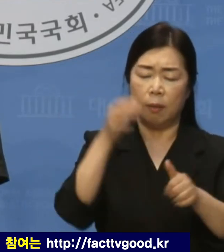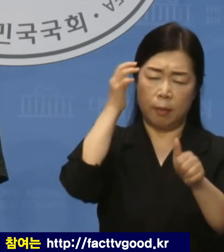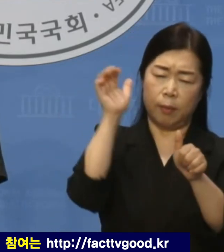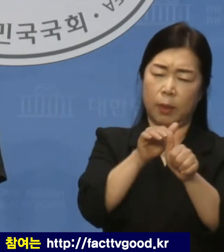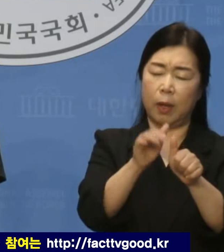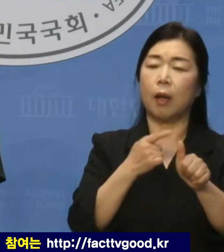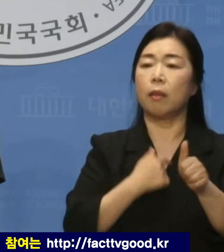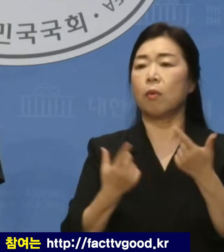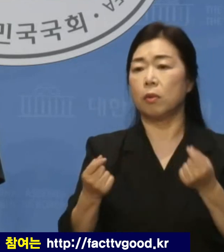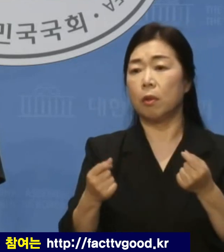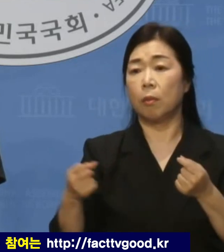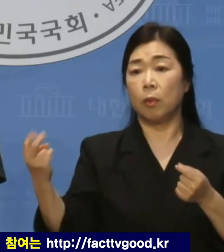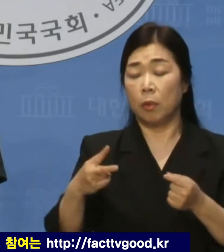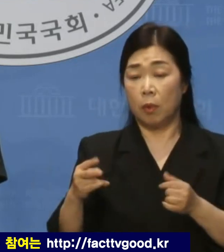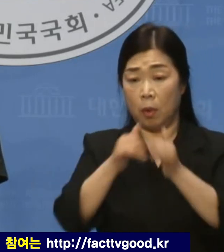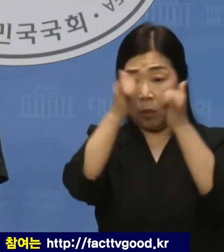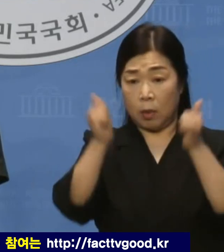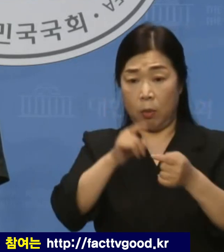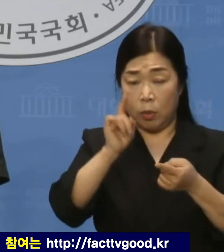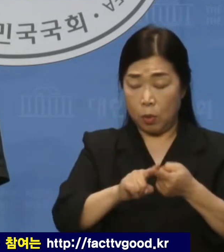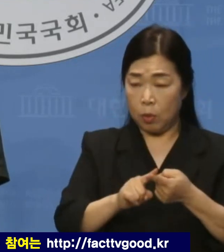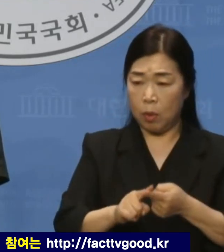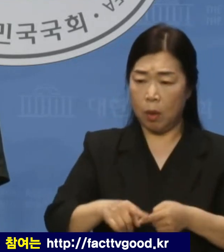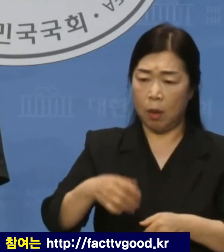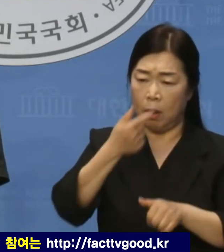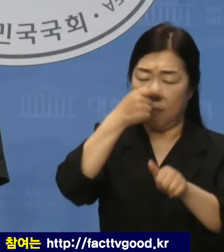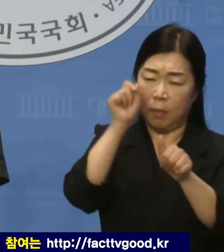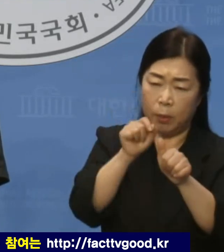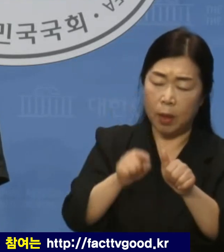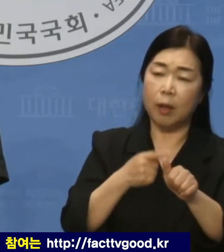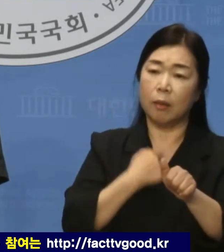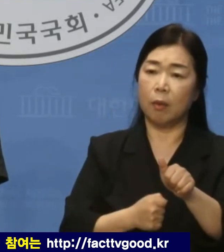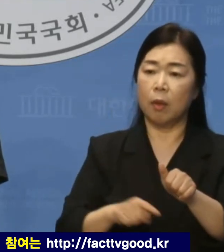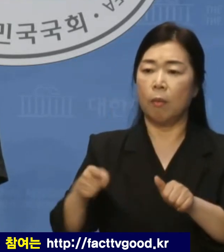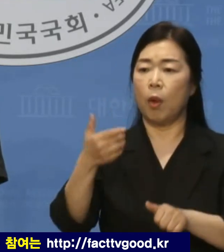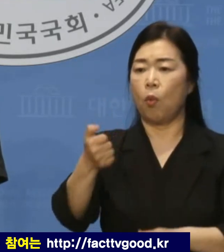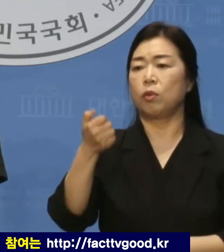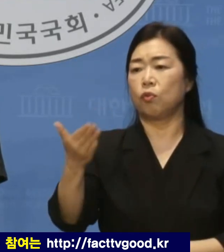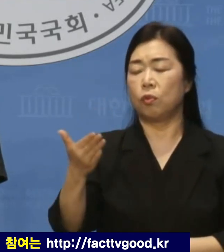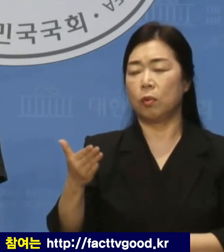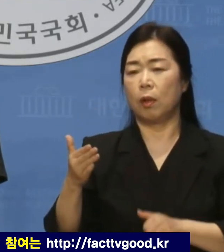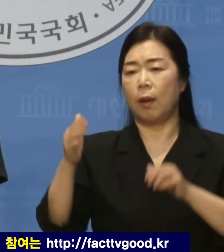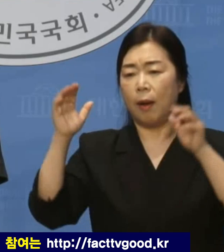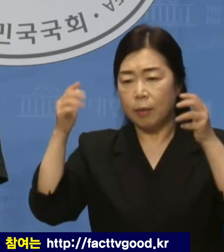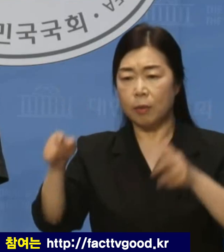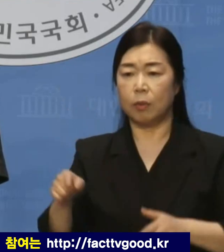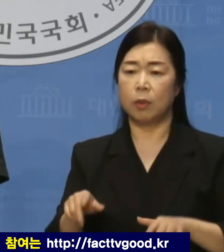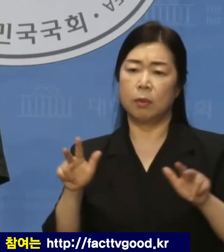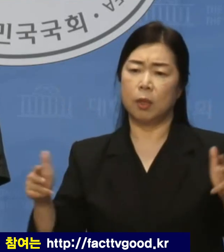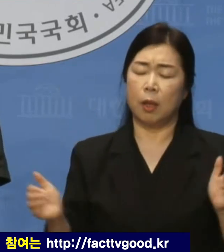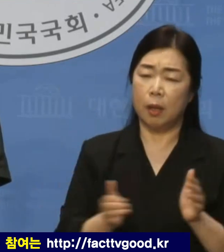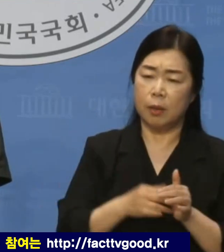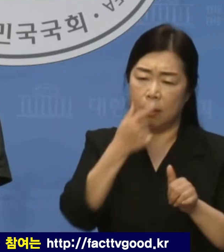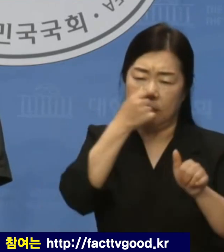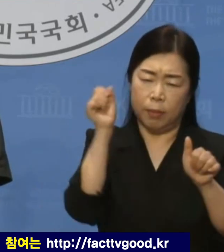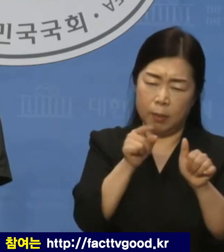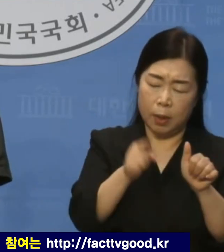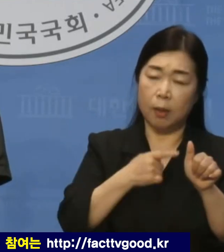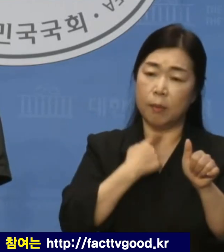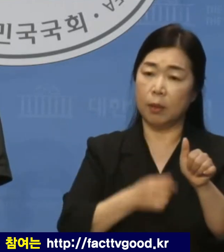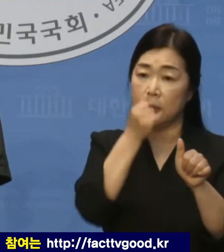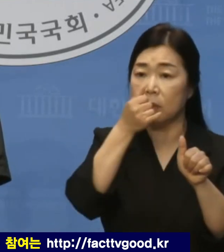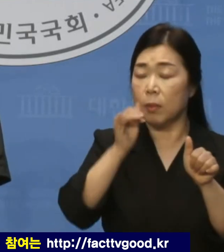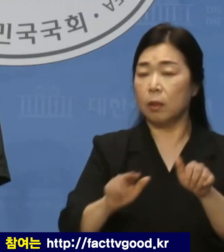것처럼 그리고 지금도 범사회적으로 핍박받고 있는 것처럼 159명의 소중한 아이들도 지금껏 그렇게 당해오고